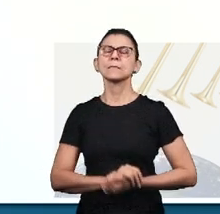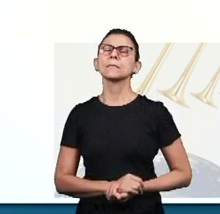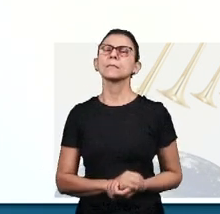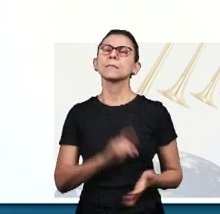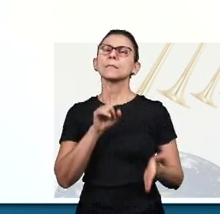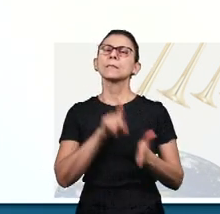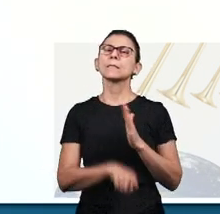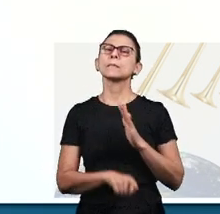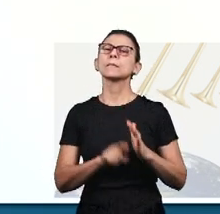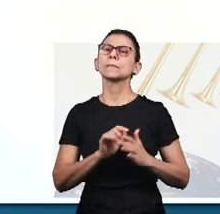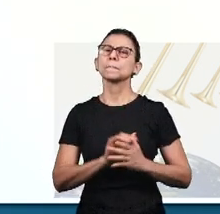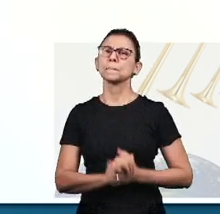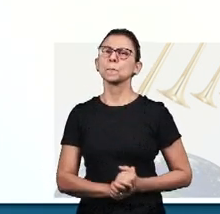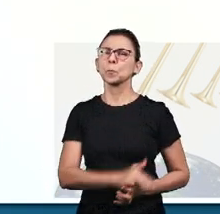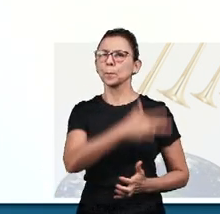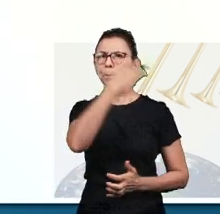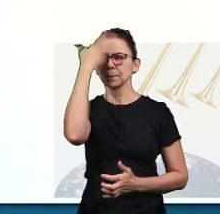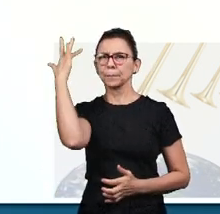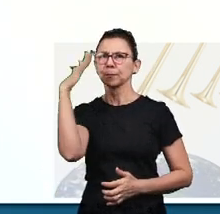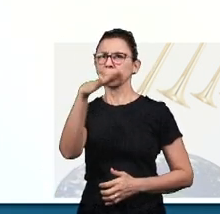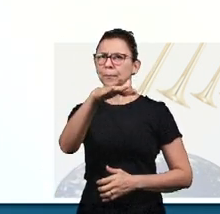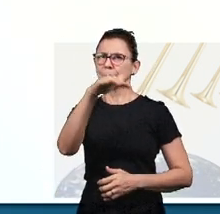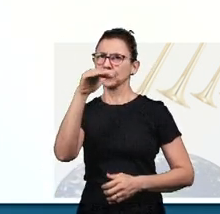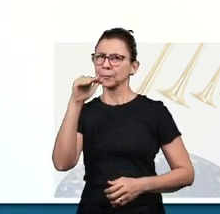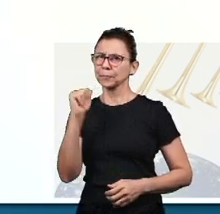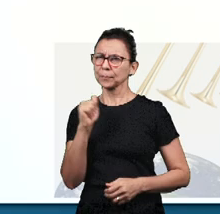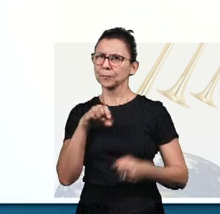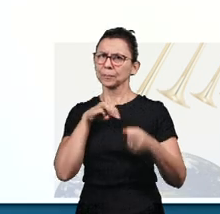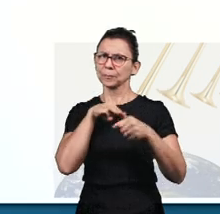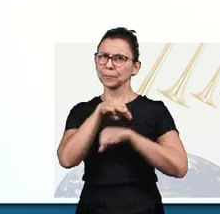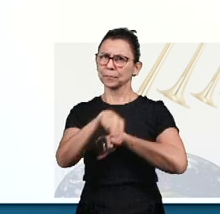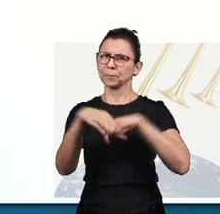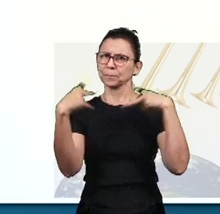Quelqu'un est appelé pour le ministère de prédicateur?